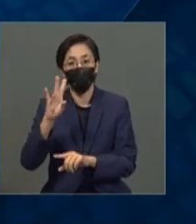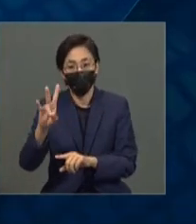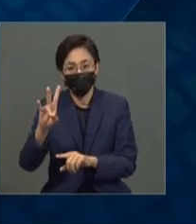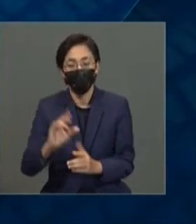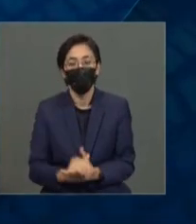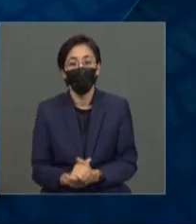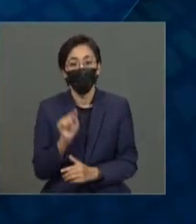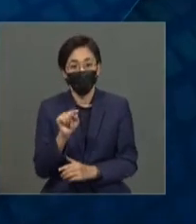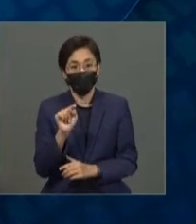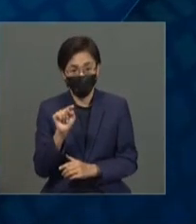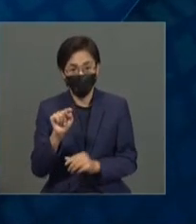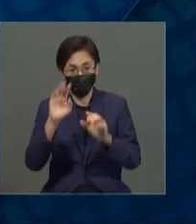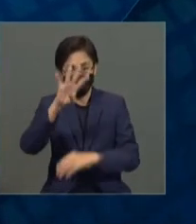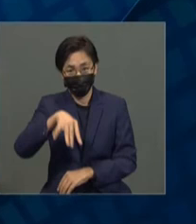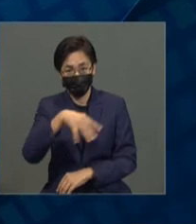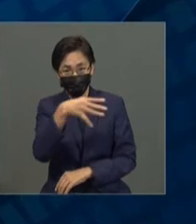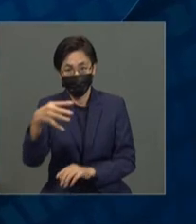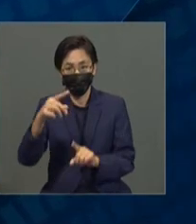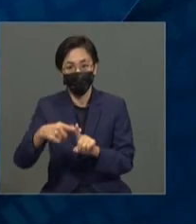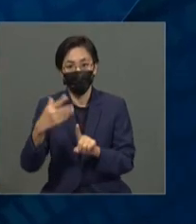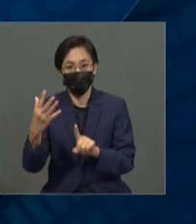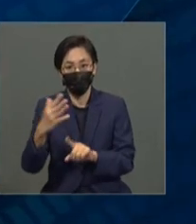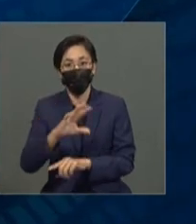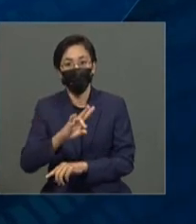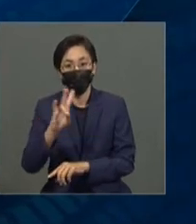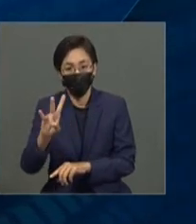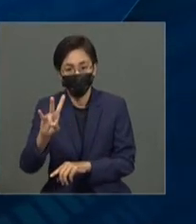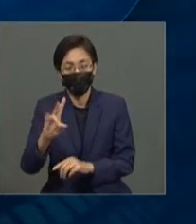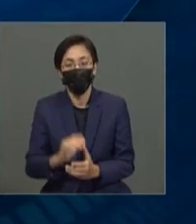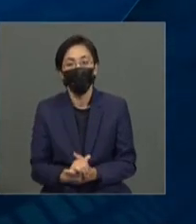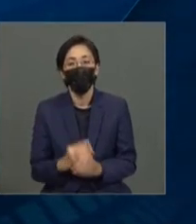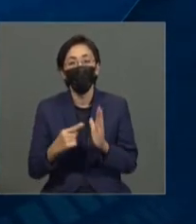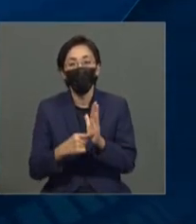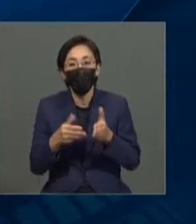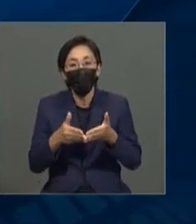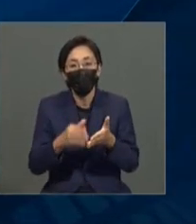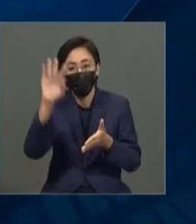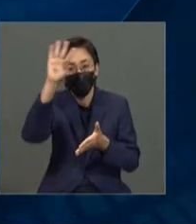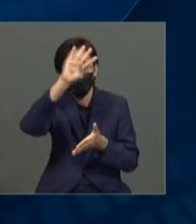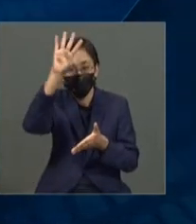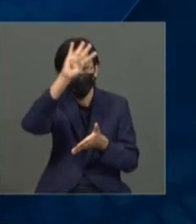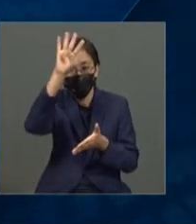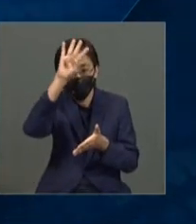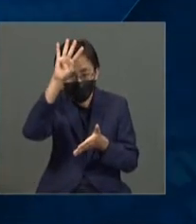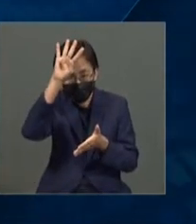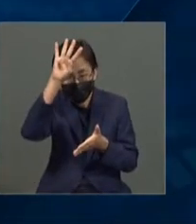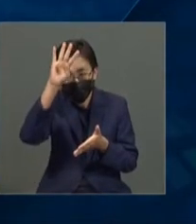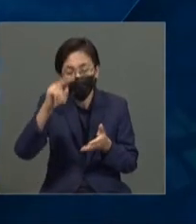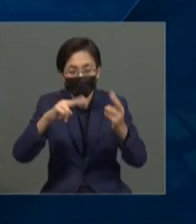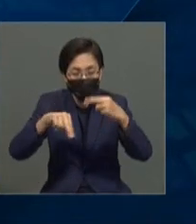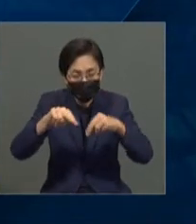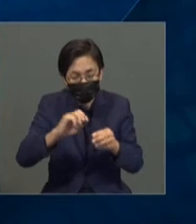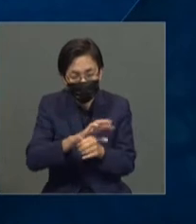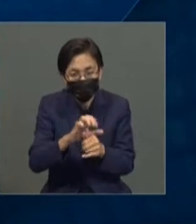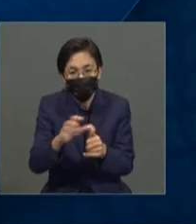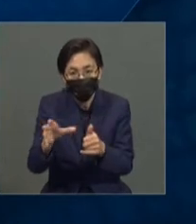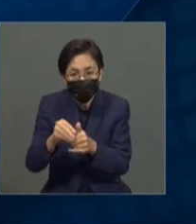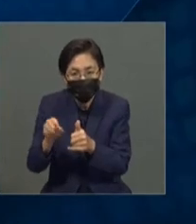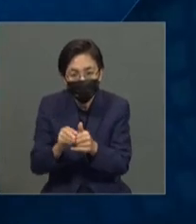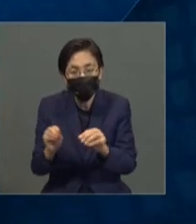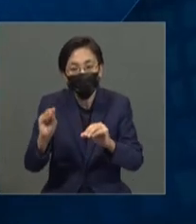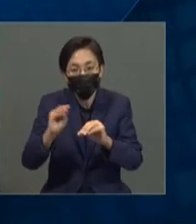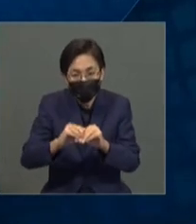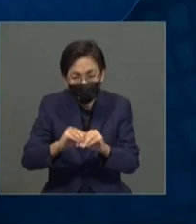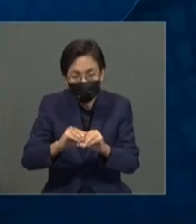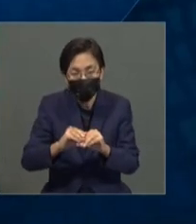นั่นหมายความว่าเมื่อมีการระดมตรวจนะคะอย่างเช่นคลองเตยเนี่ย มีตัวเลขผู้ติดเชื้อเพิ่มขึ้นก็จะ